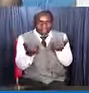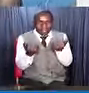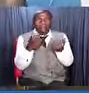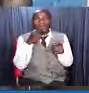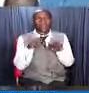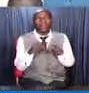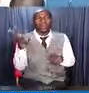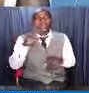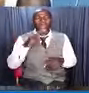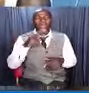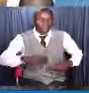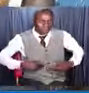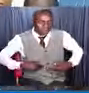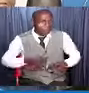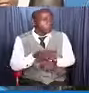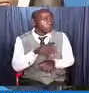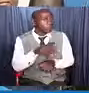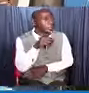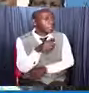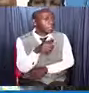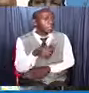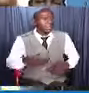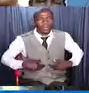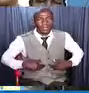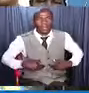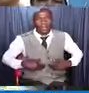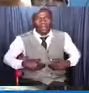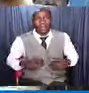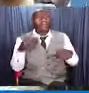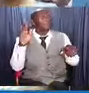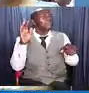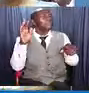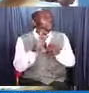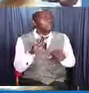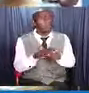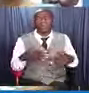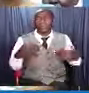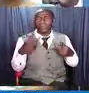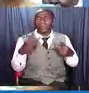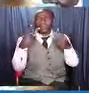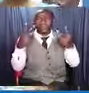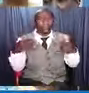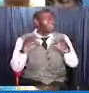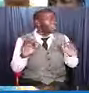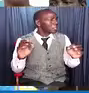that I have saved someone. Okay, it was hunger. Njaa ikiwa kwa mtu ana maneno mengi, siku hizi wandugu hawaoni